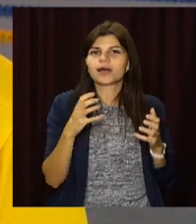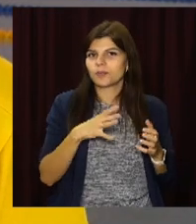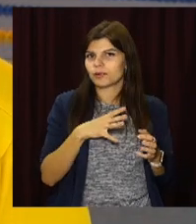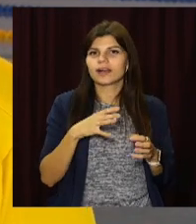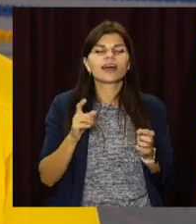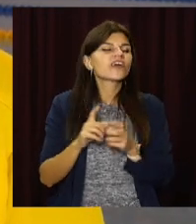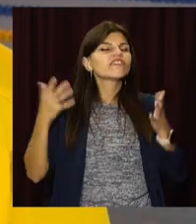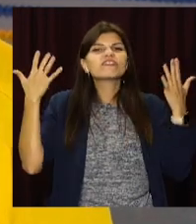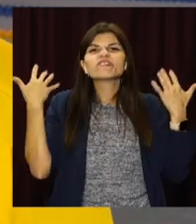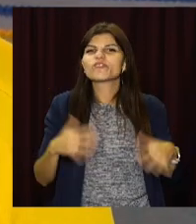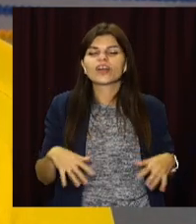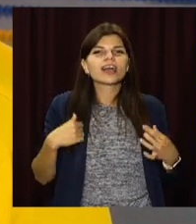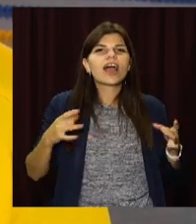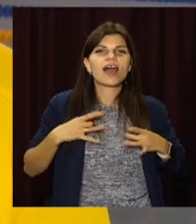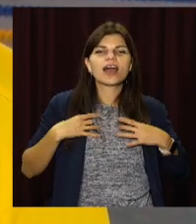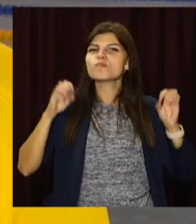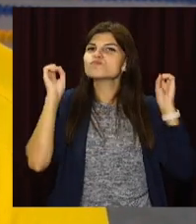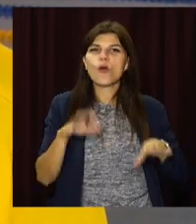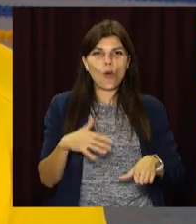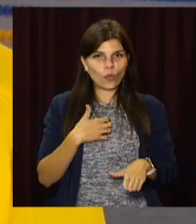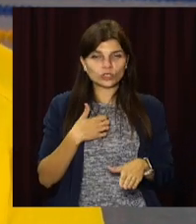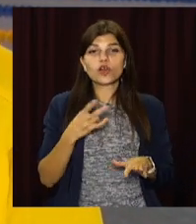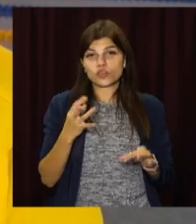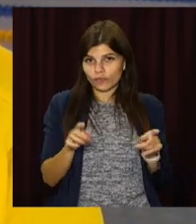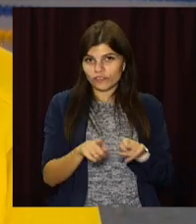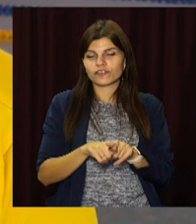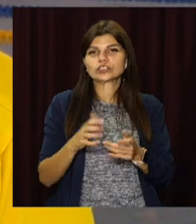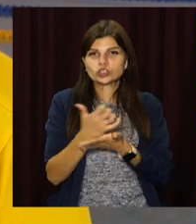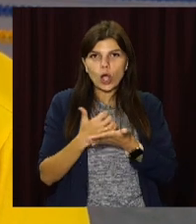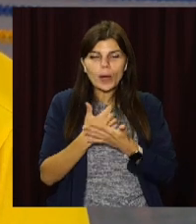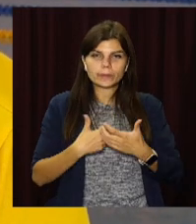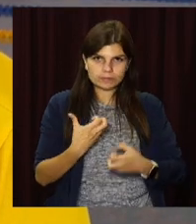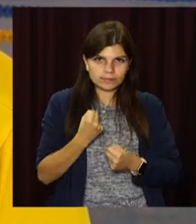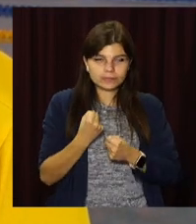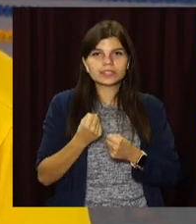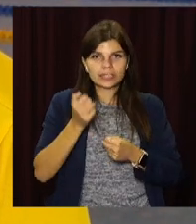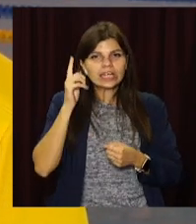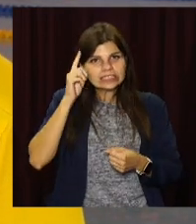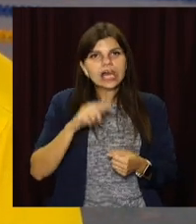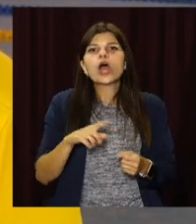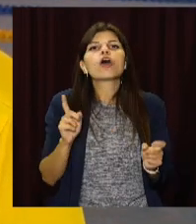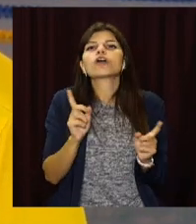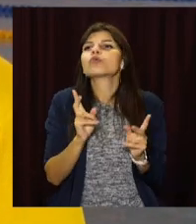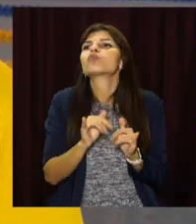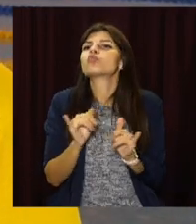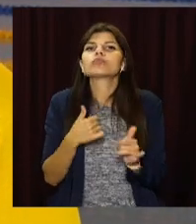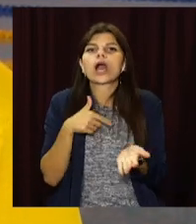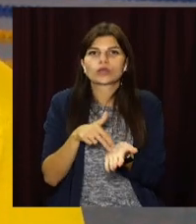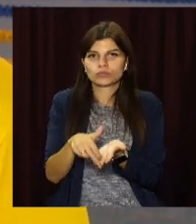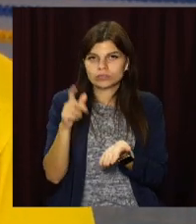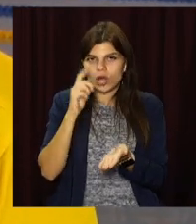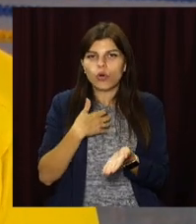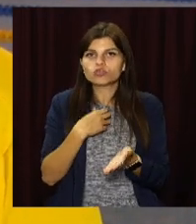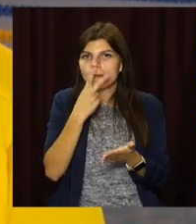бросания всего, но все-таки собирались и дальше тренировались, потому что знали, к чему идем, мы хотели показать